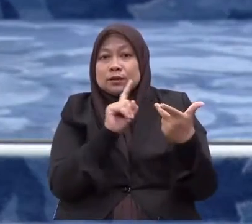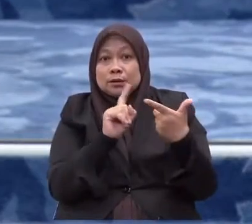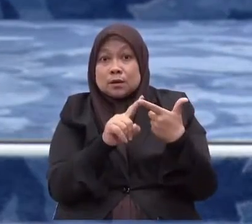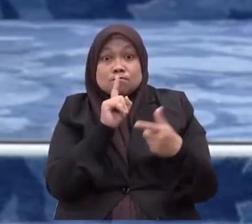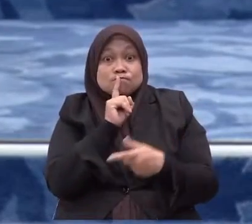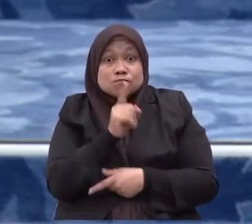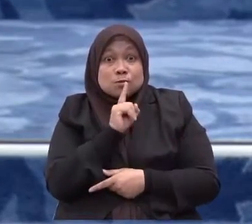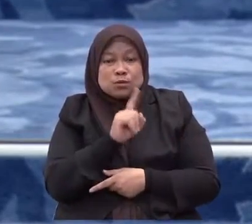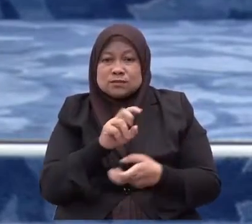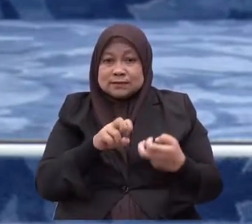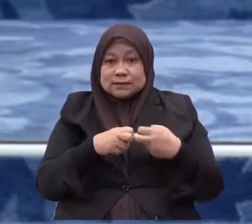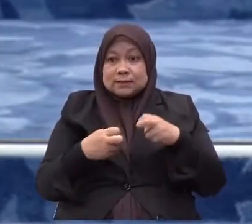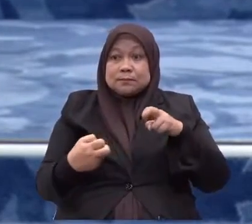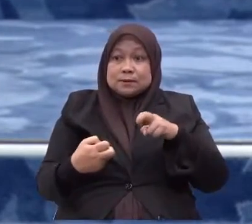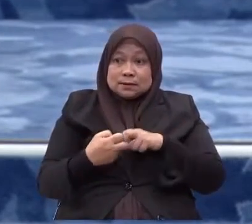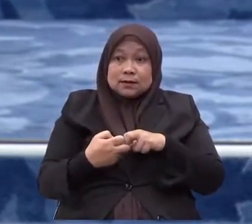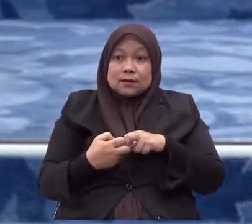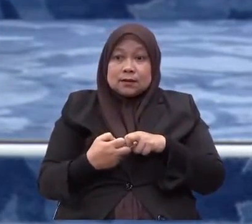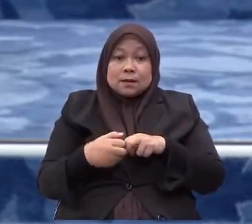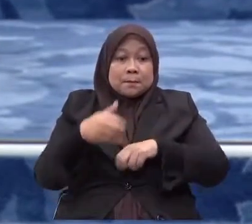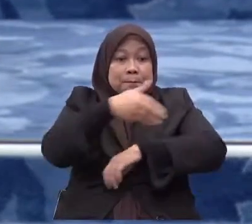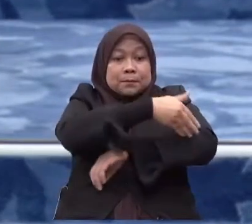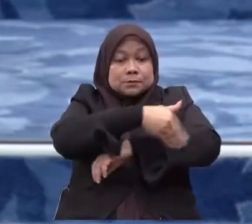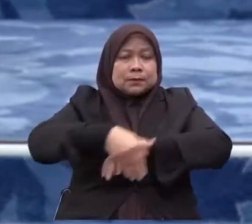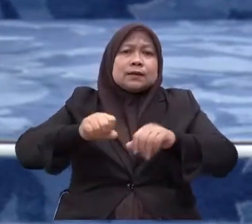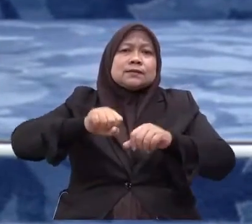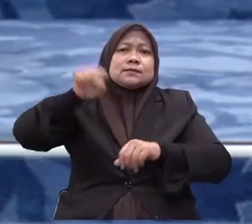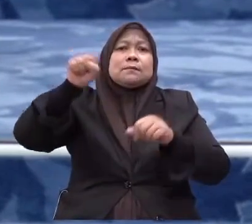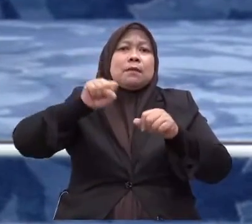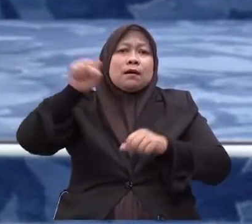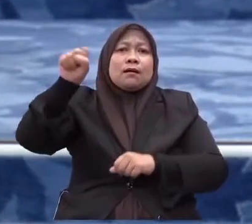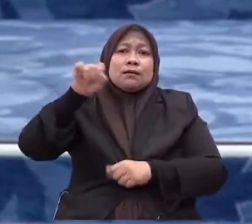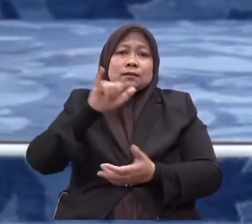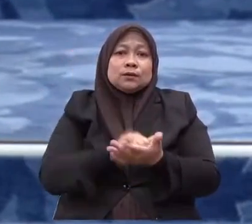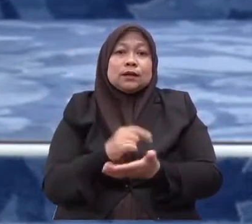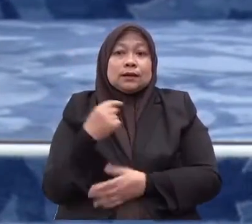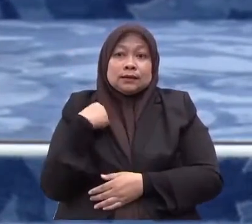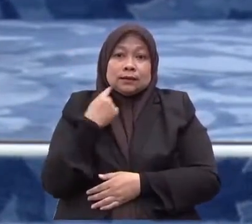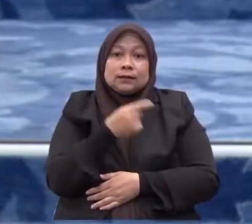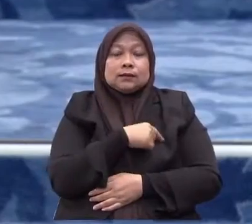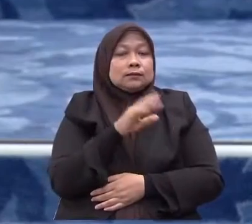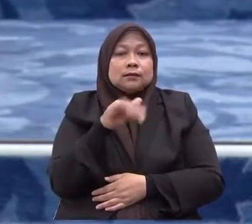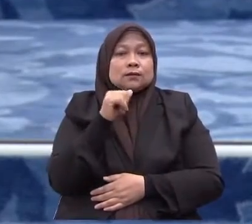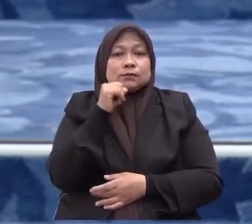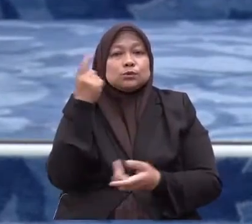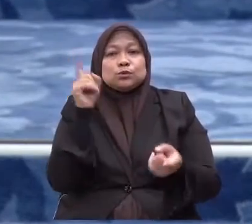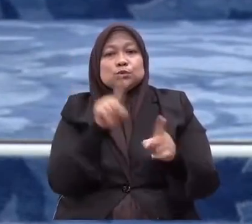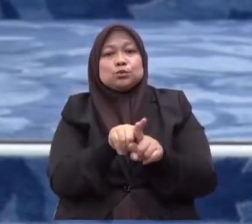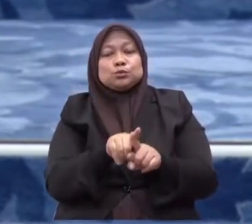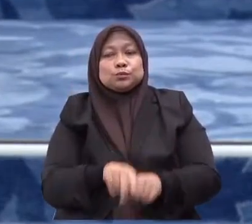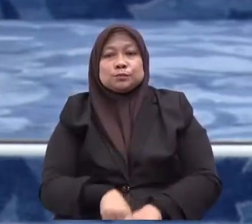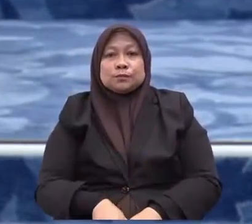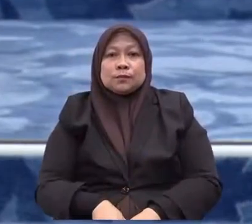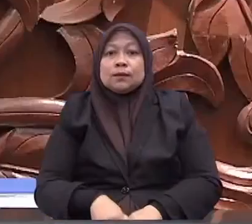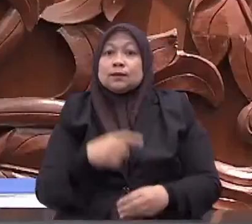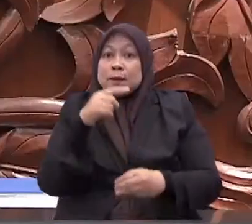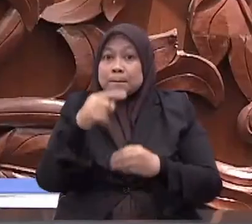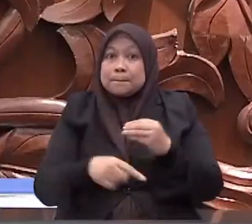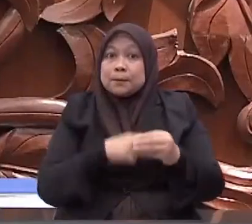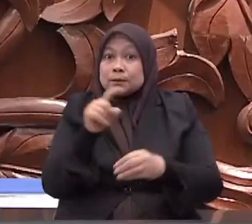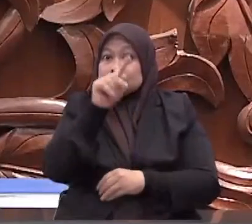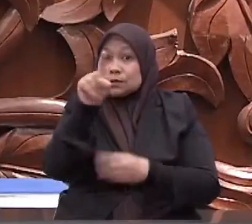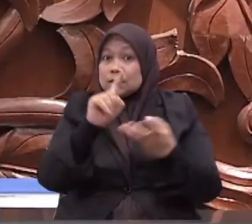betul-betul jadi masalah ialah soal kesepakatan dengan sabar yang kita tidak setuju baik mengenai